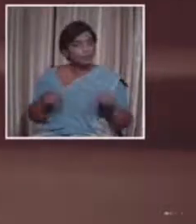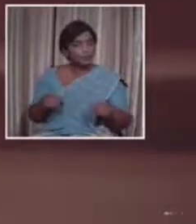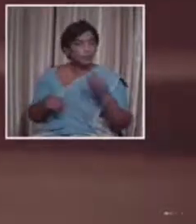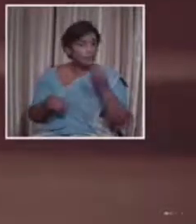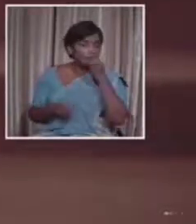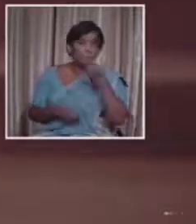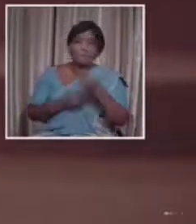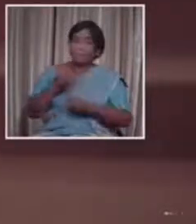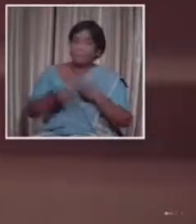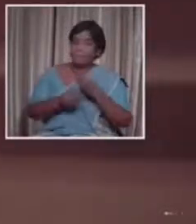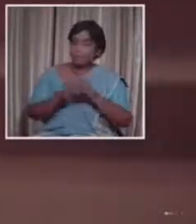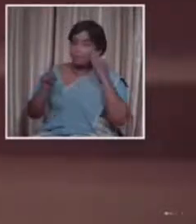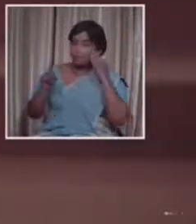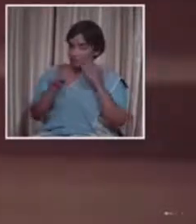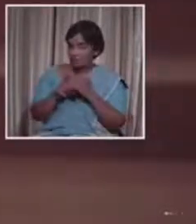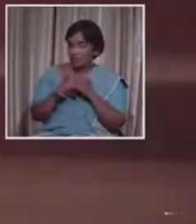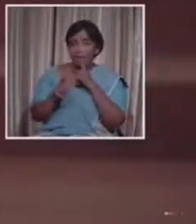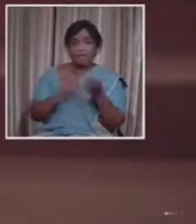ஆகார